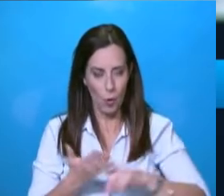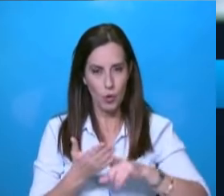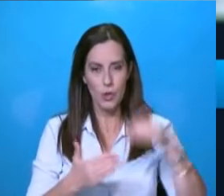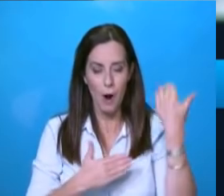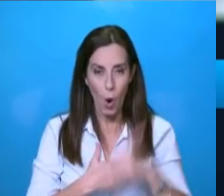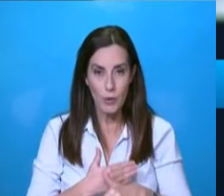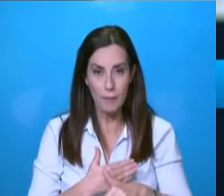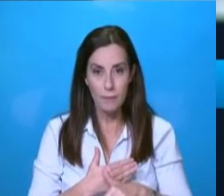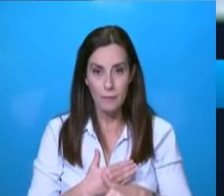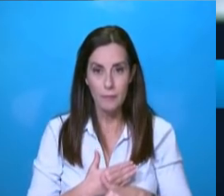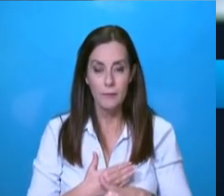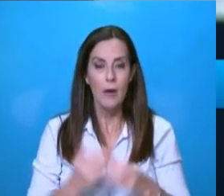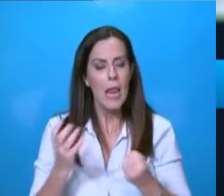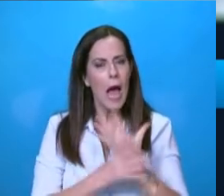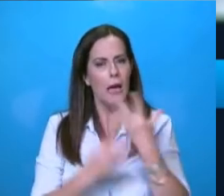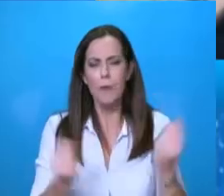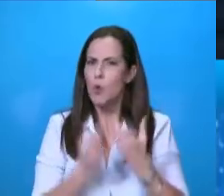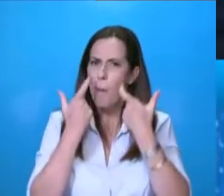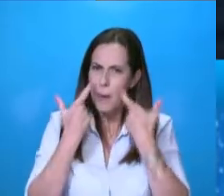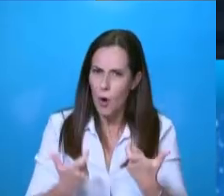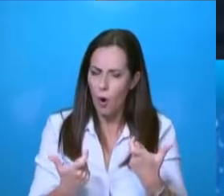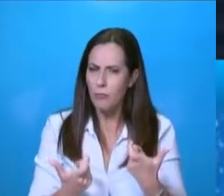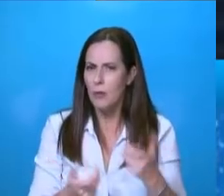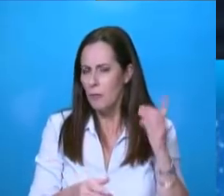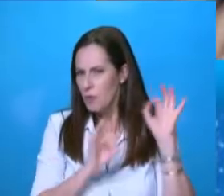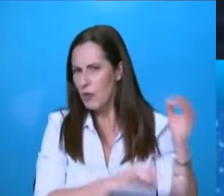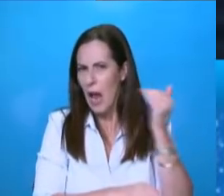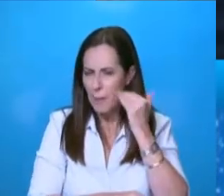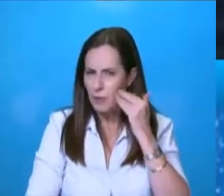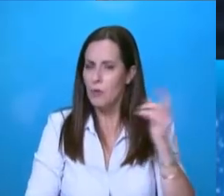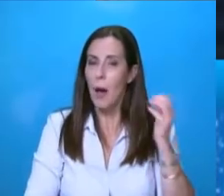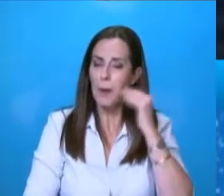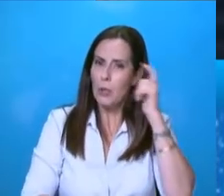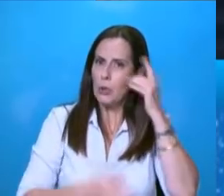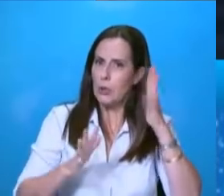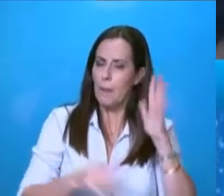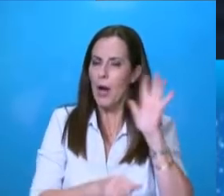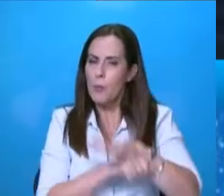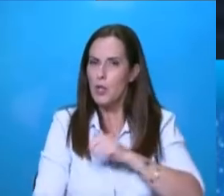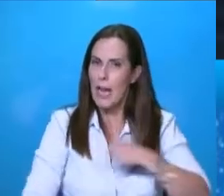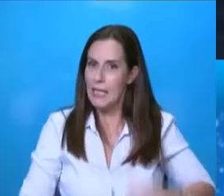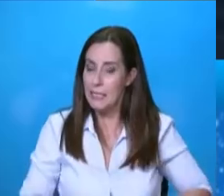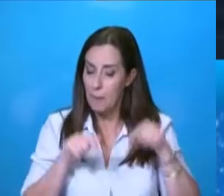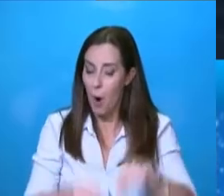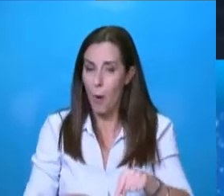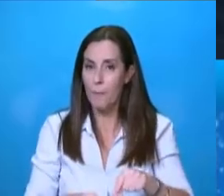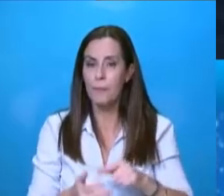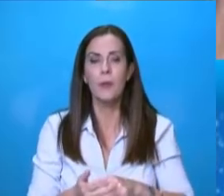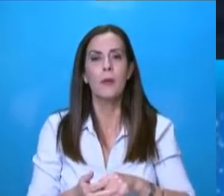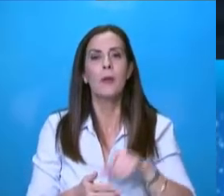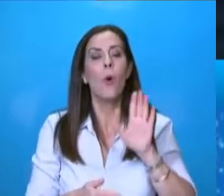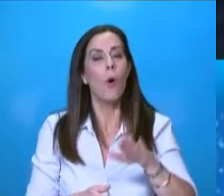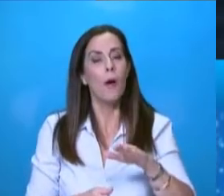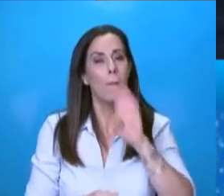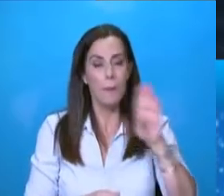האחרונים, להקים מנגנון פיקוח ובעצם לרצות את האמריקנים שחוששים מאוד מההשפעה הסינית. לפי שרים בקבינט הוא גם התחייב,